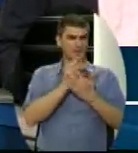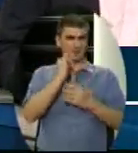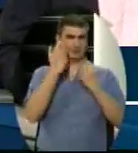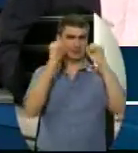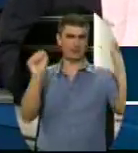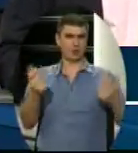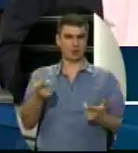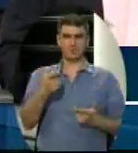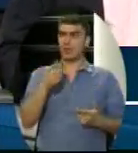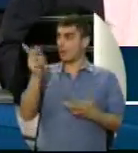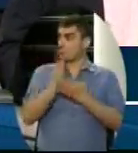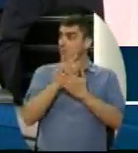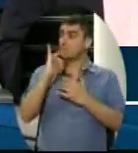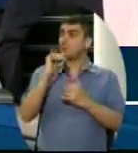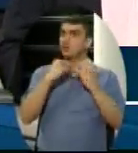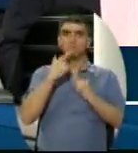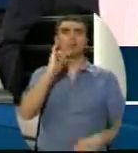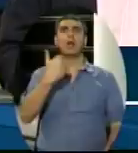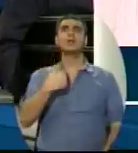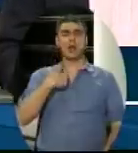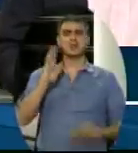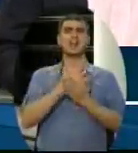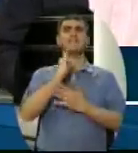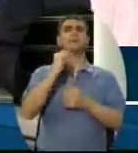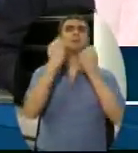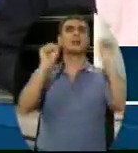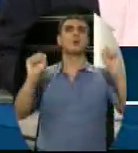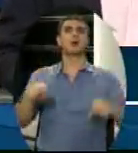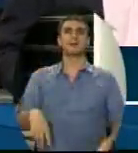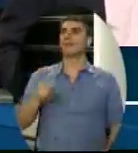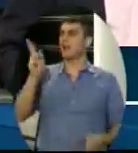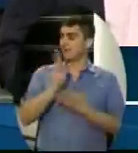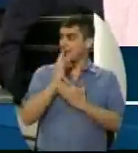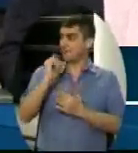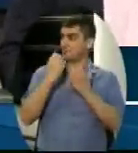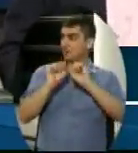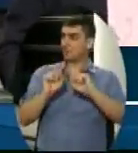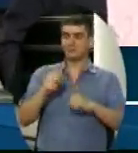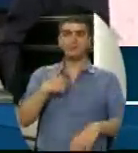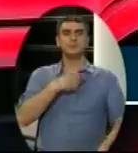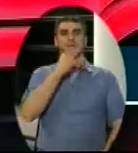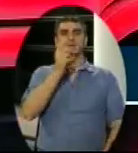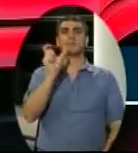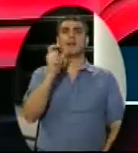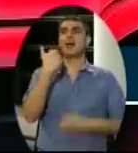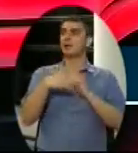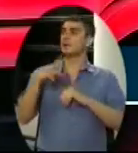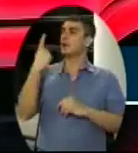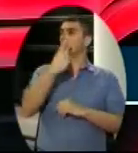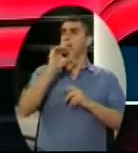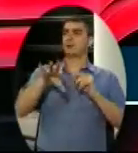רגע, חבר, תקווה מה זה דמוקרטיה? סליחה, אני עושה פה סדר עכשיו בדיוק, סליחה. אתה תקווה מה